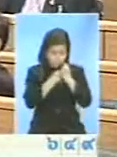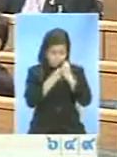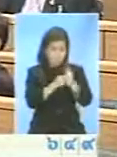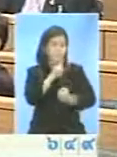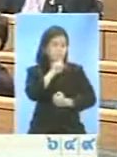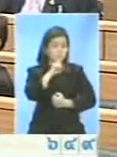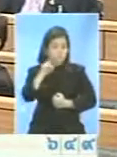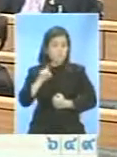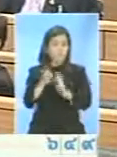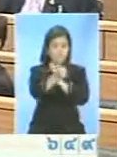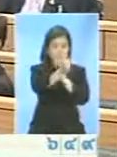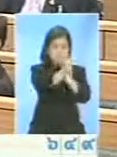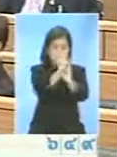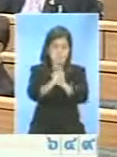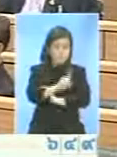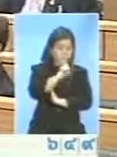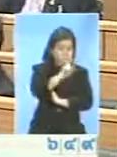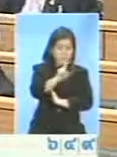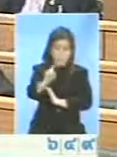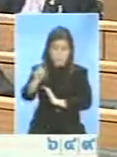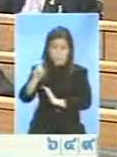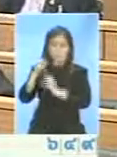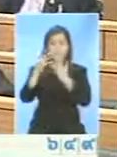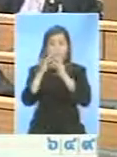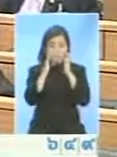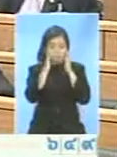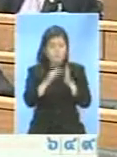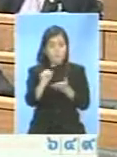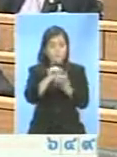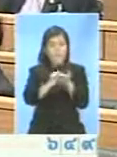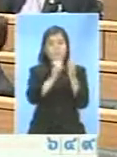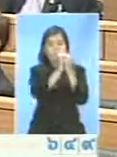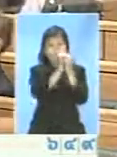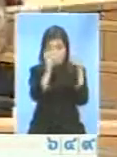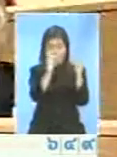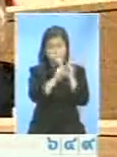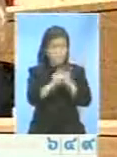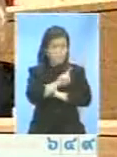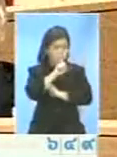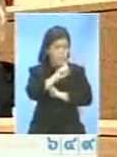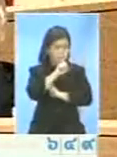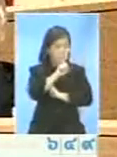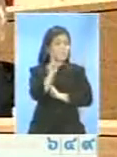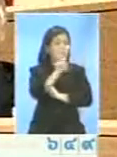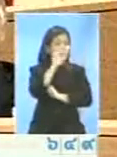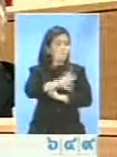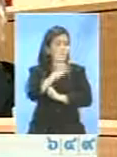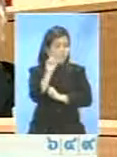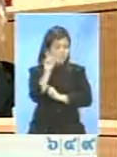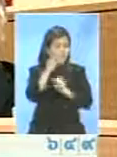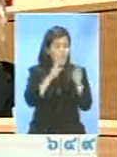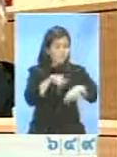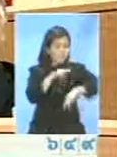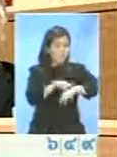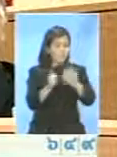ฏว่ามาตราที่1นี้นะฮะอภิปรายประมาณสัก2ชั่วโมงนะครับที่ประชุมนะครับก็เสียงข้างมากนะครับให้คงชื่อร่าง